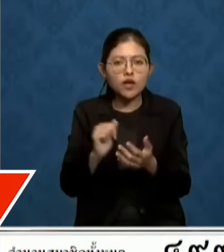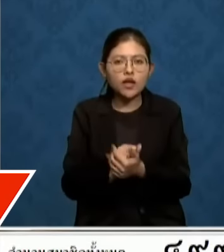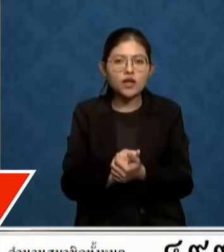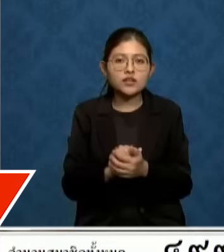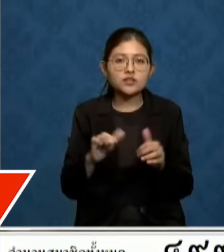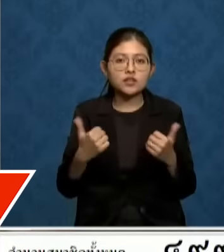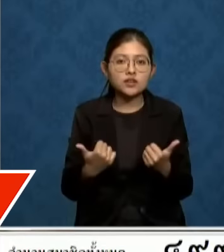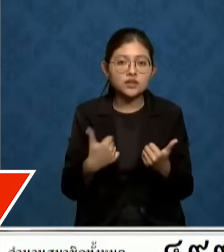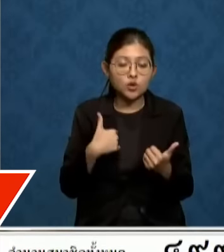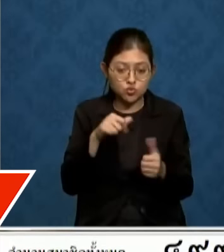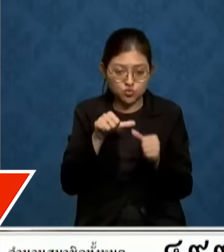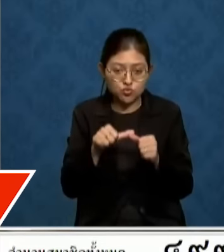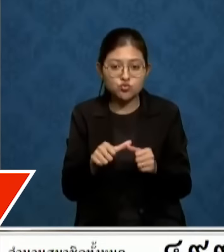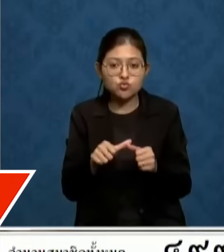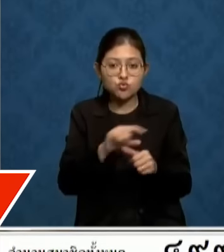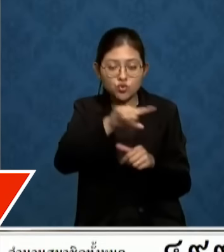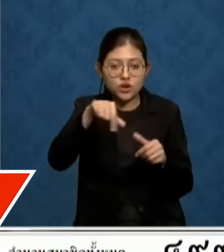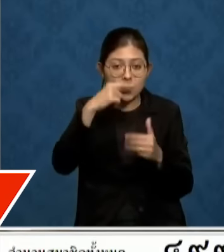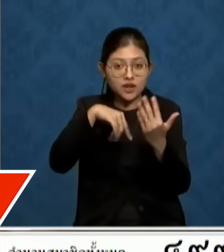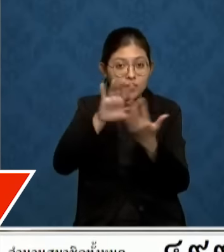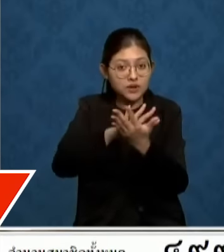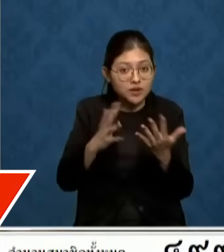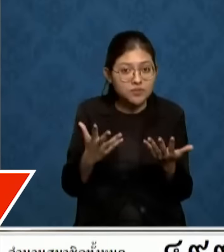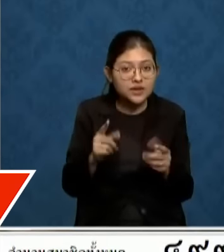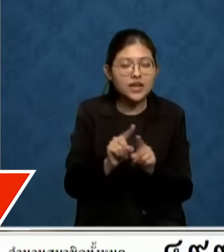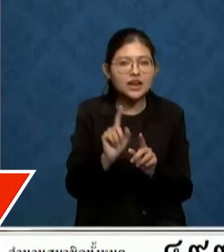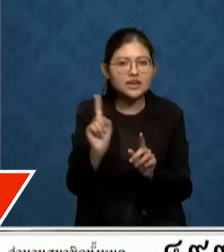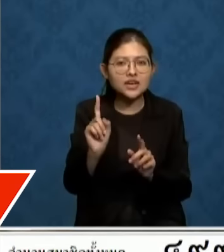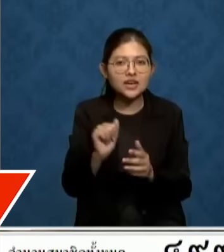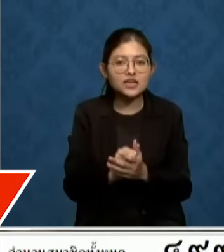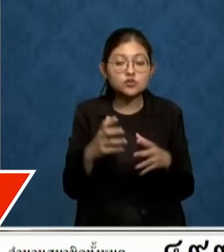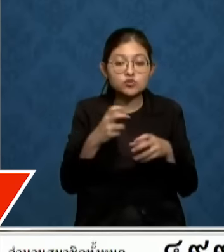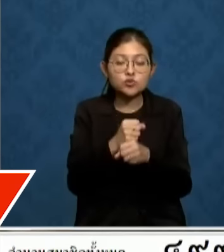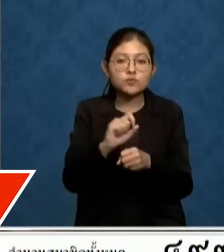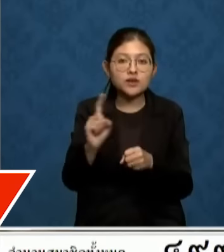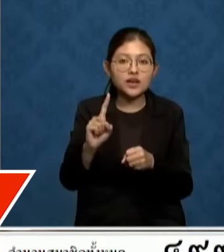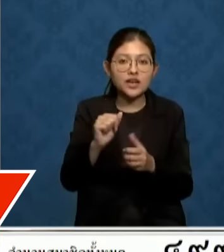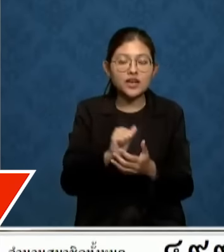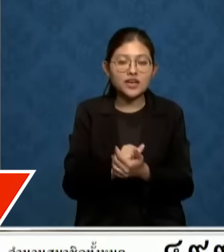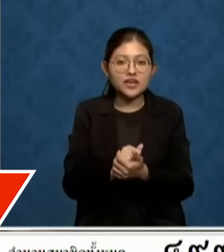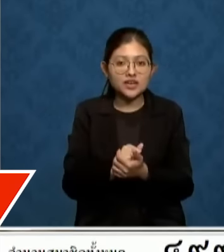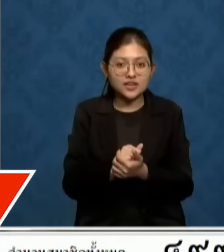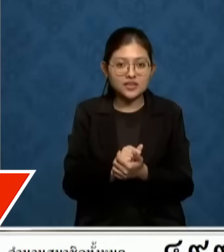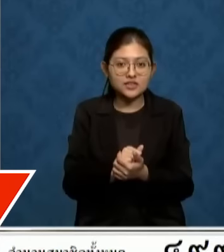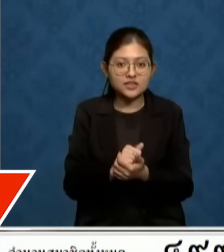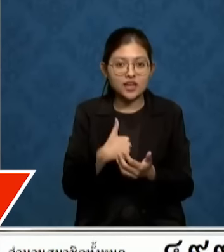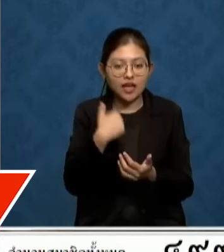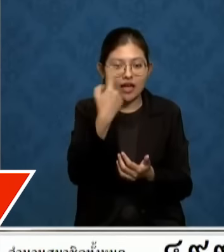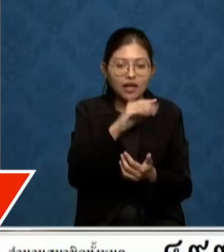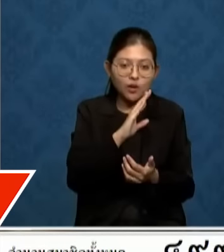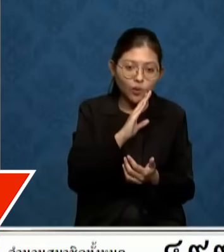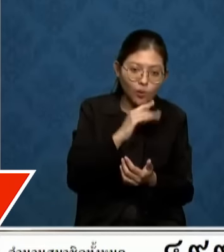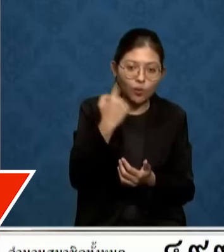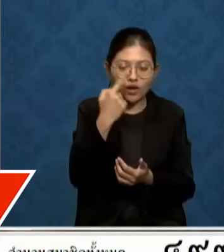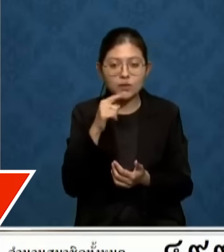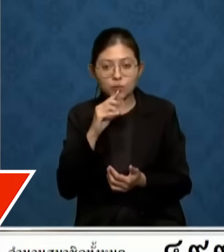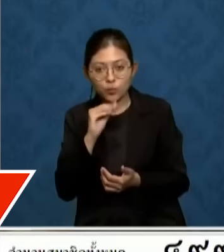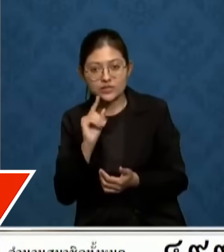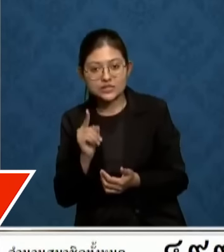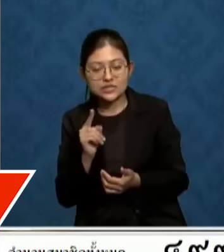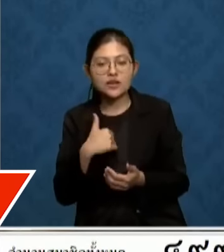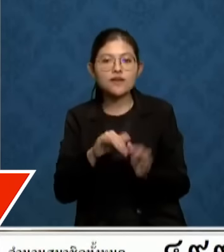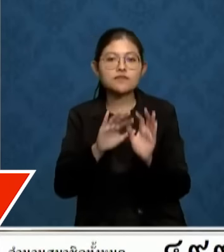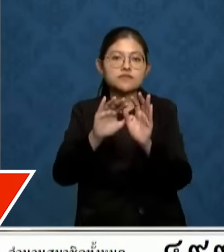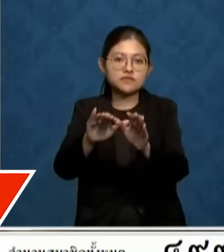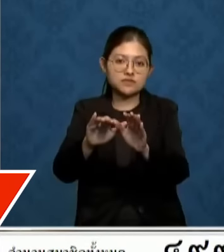อยู่จักรวาลเดียวกันมครับคุณจะเอายังไงครับหรือคือคุณอยู่ในช่วงของเวลาไหนใครโกหกใครอันนี้ก็บ